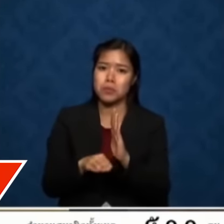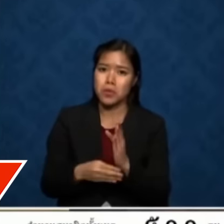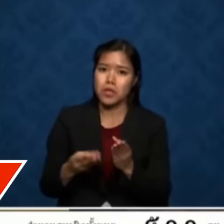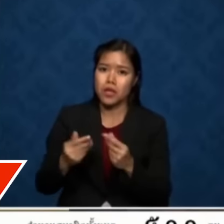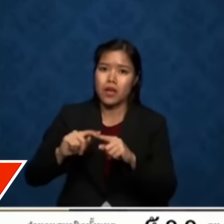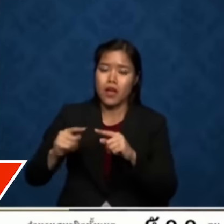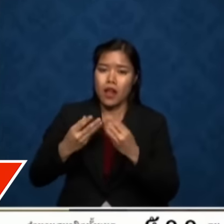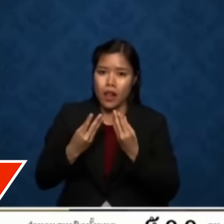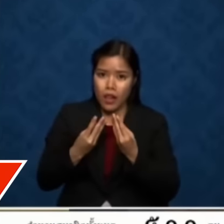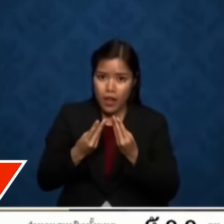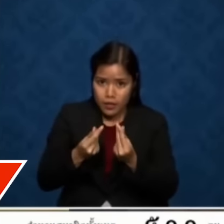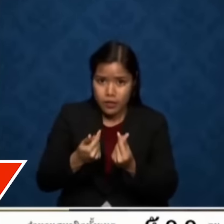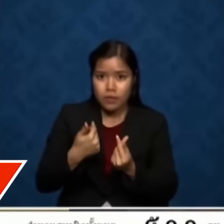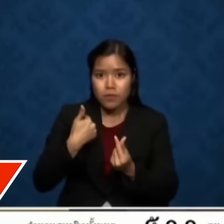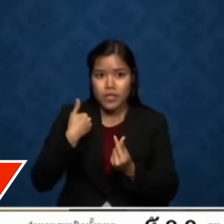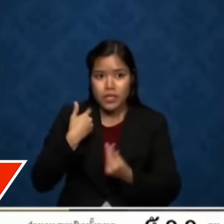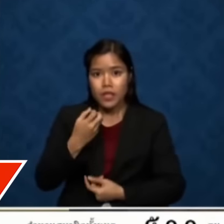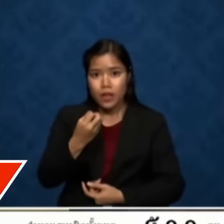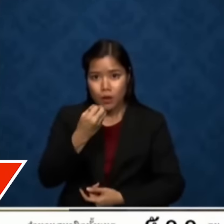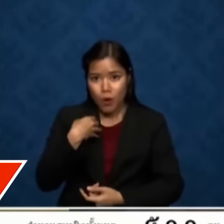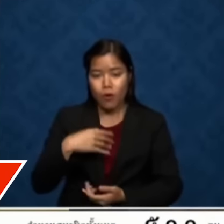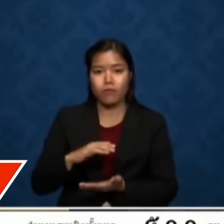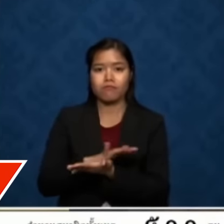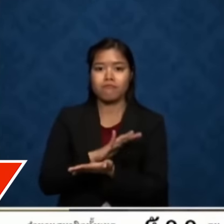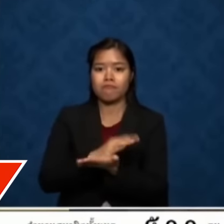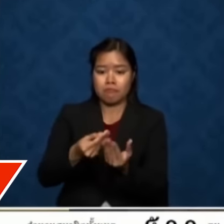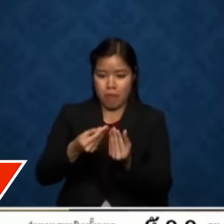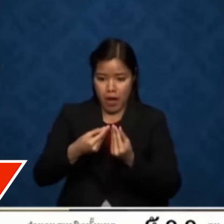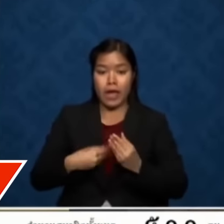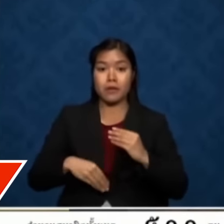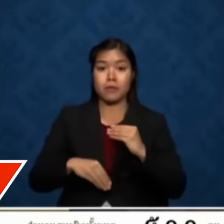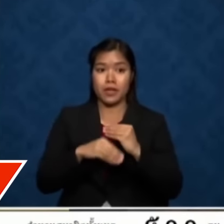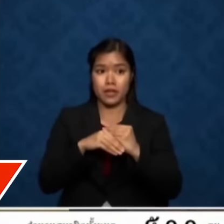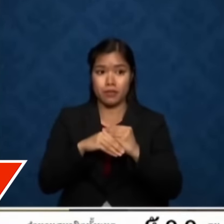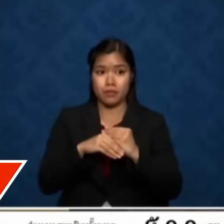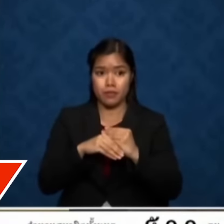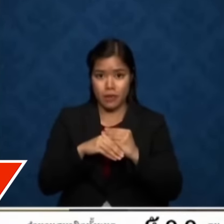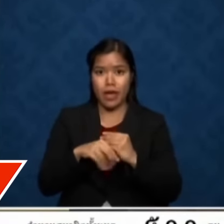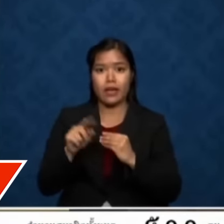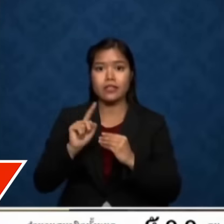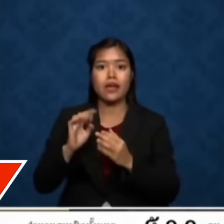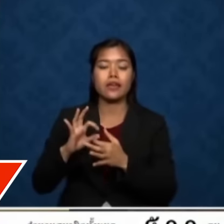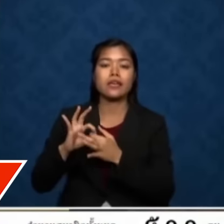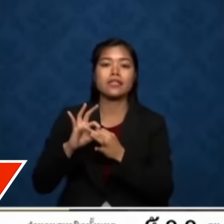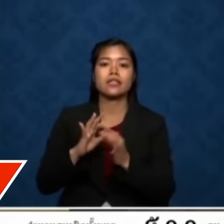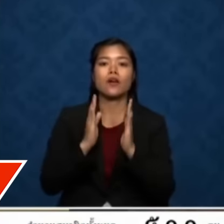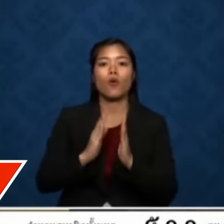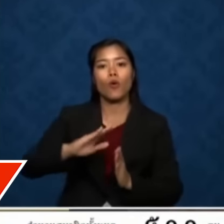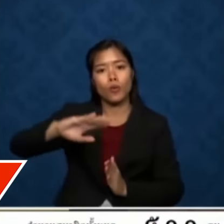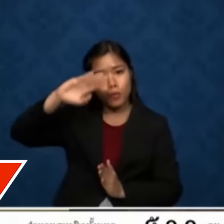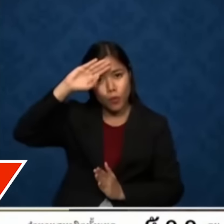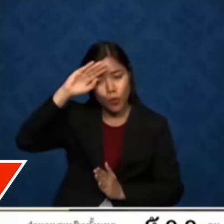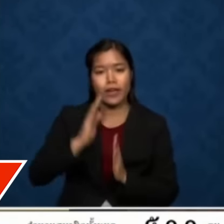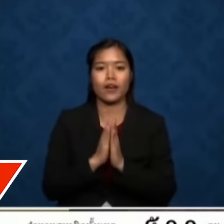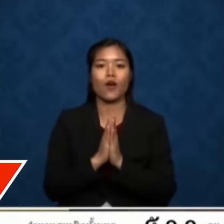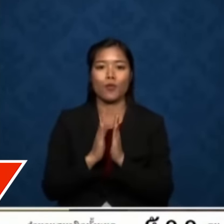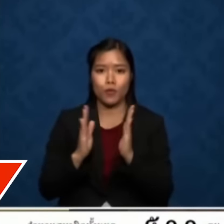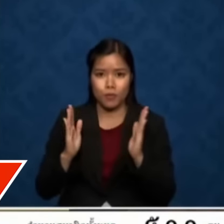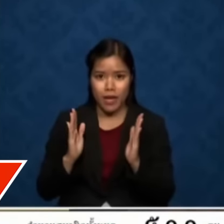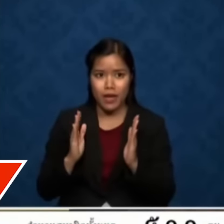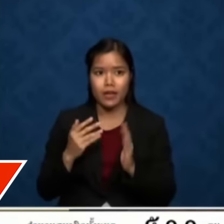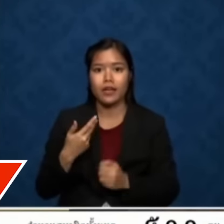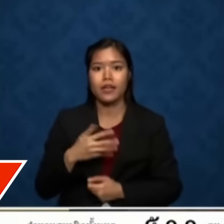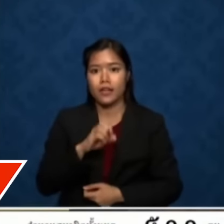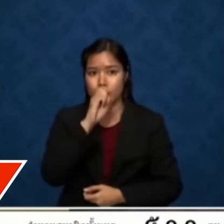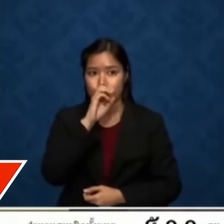มควรนะครับแล้วก็ท่านแจ้งว่าท่านจะส่งเอกสารเพิ่มให้ผมด้วยในส่วนที่อาจจะเกี่ยวข้องกับผู้ป่วยซึ่งก็ขอบพระคุณมากๆนะครับแล้วก็ยืนยันว่